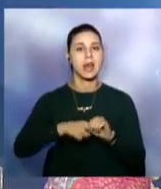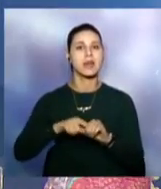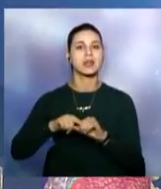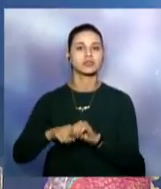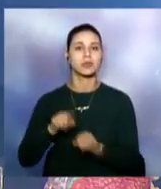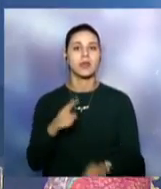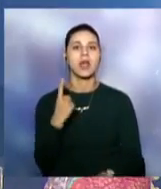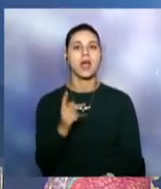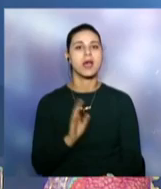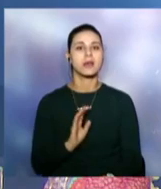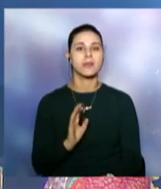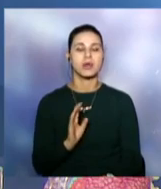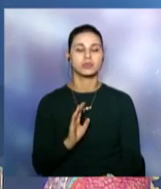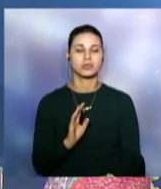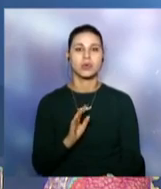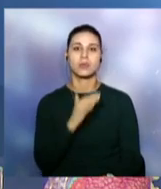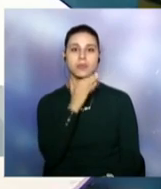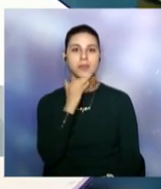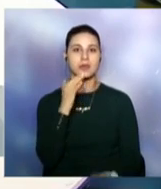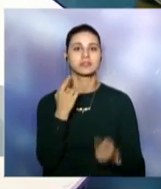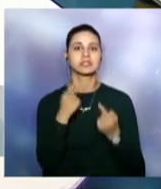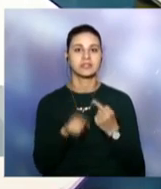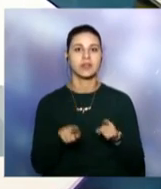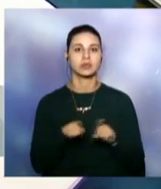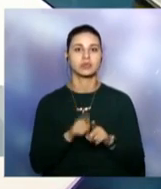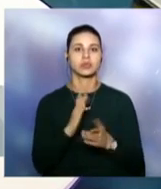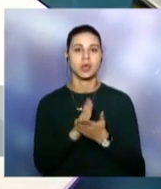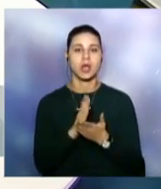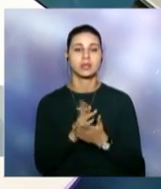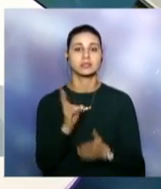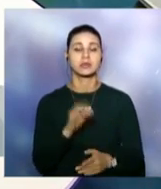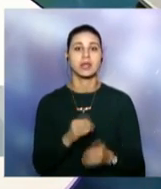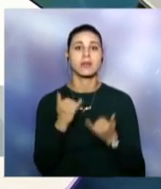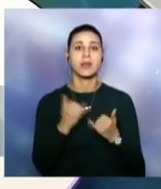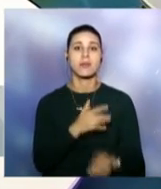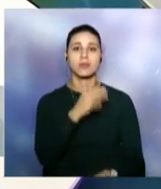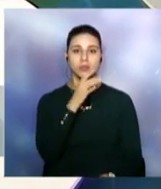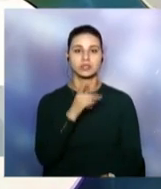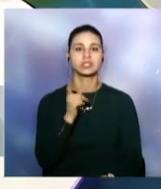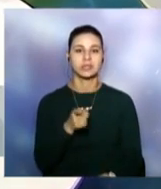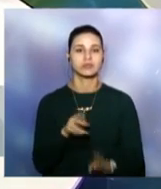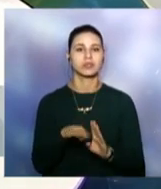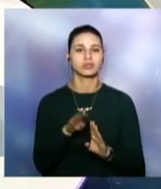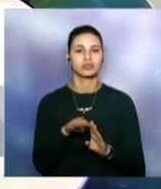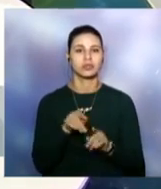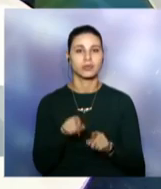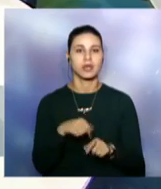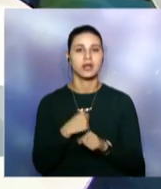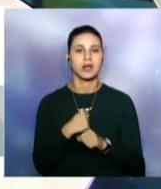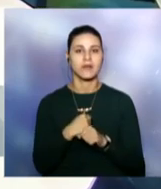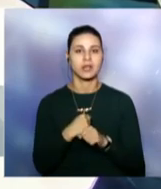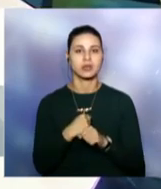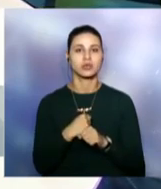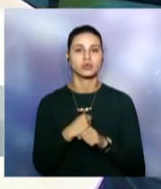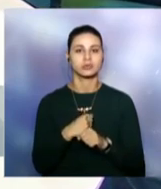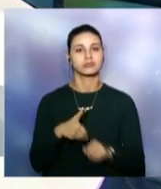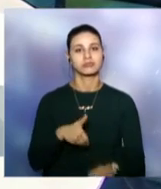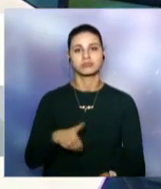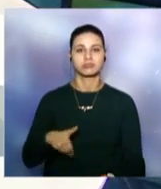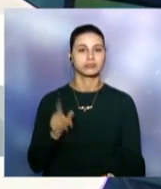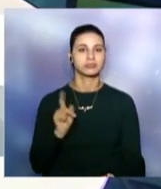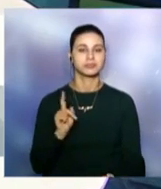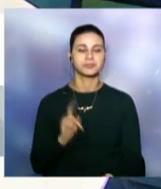არ ამარტო ერთი უპირატესობა, ბევრი სხვა უპირატესობაც აქვს, მაგრამ ამ მომენტში ნამდვილად ჯობია ლაპარასკოპიულად გაკეთდეს აპენდექტომი, ვიდრე ღია წესით. ანუ